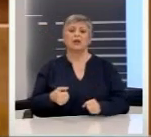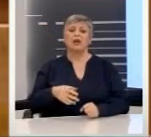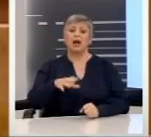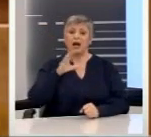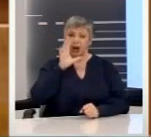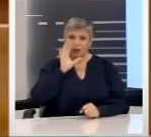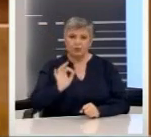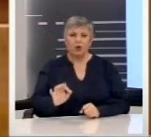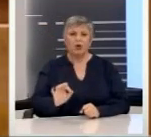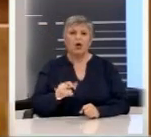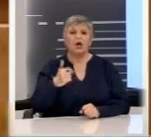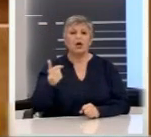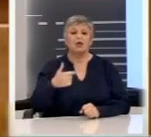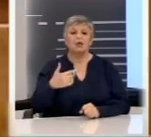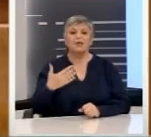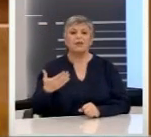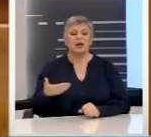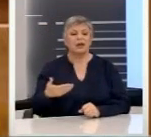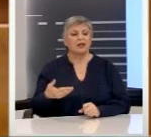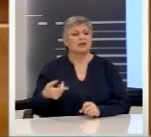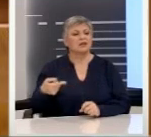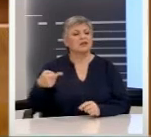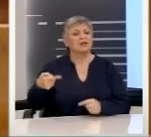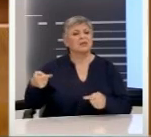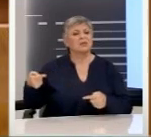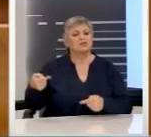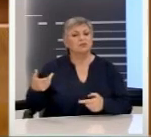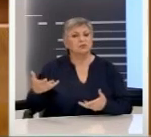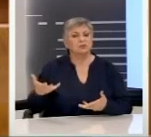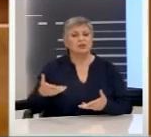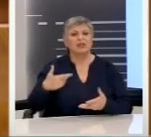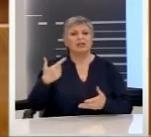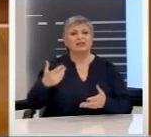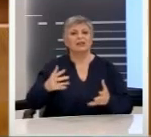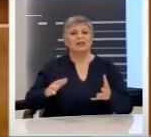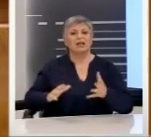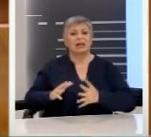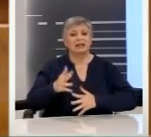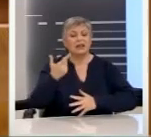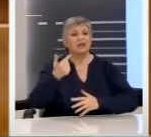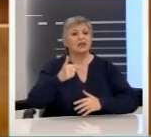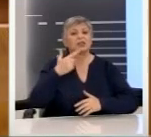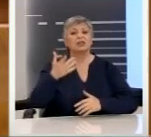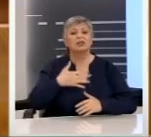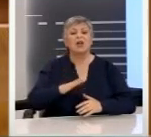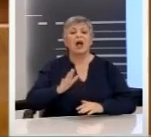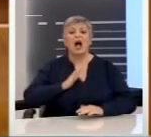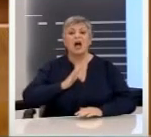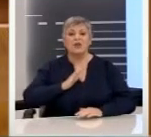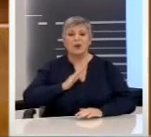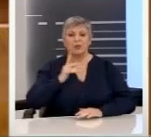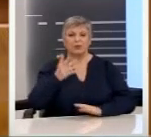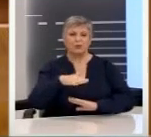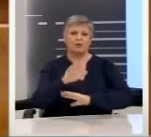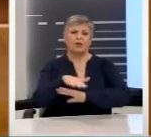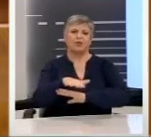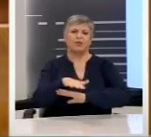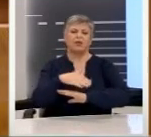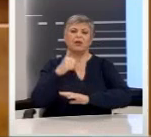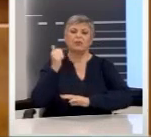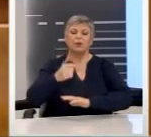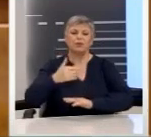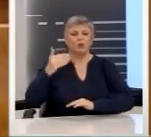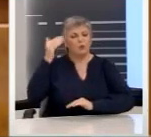έχει ως αναπόφευκτο τίμημα την παρενόχληση και συνακόλουθα την εξέγερση των φαύλων, των μικρόψυχων και των ασήμαντων που συνασπίζονται